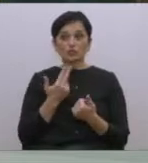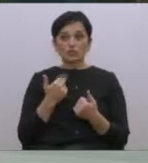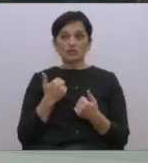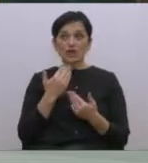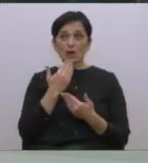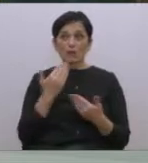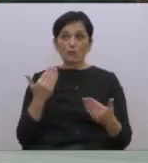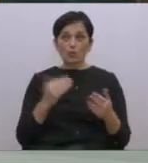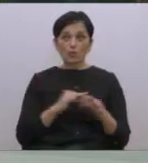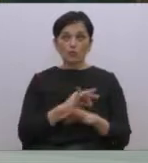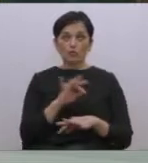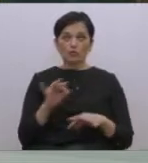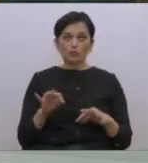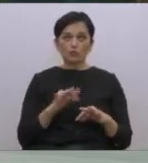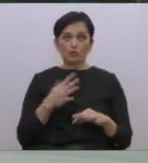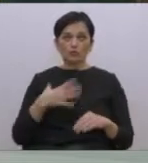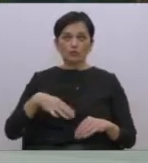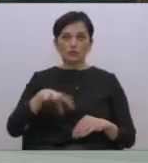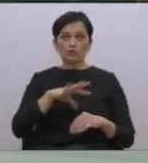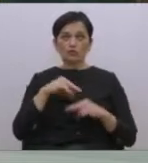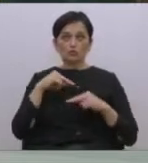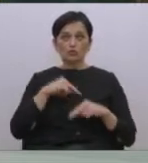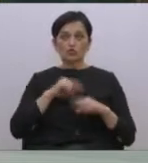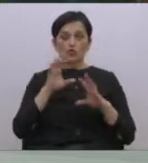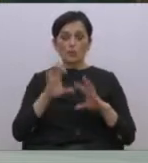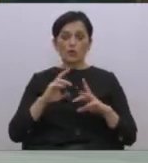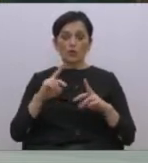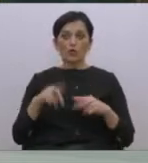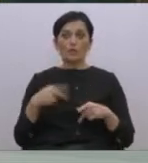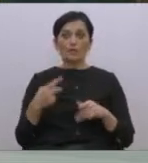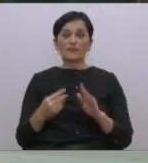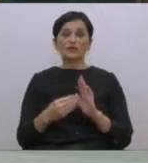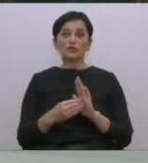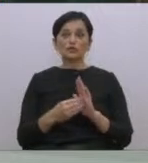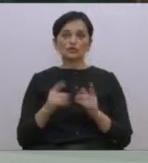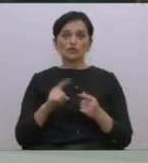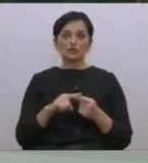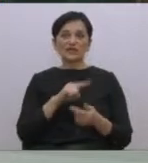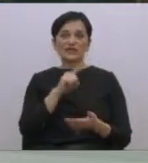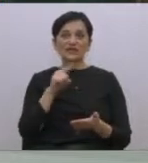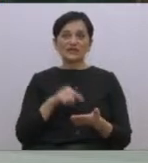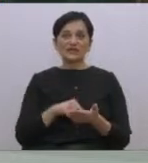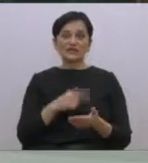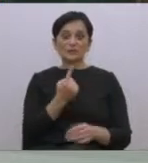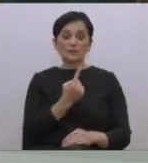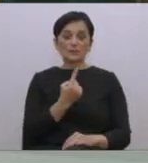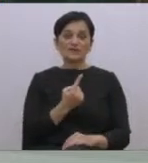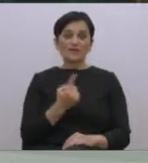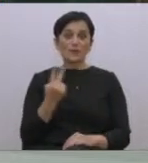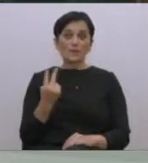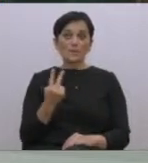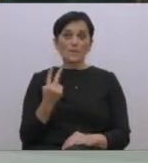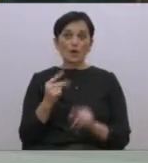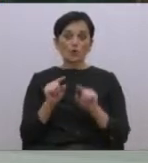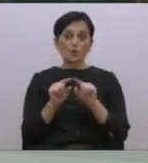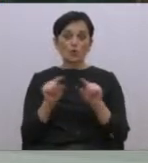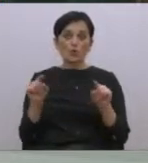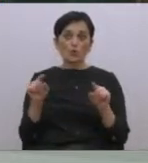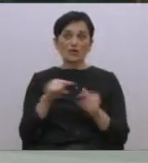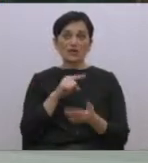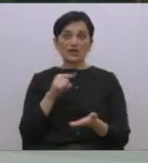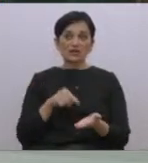primul meu punct, primul meu punct, primul meu punct, primul meu punct,